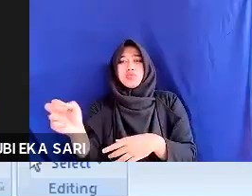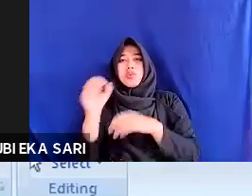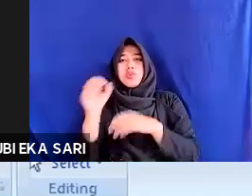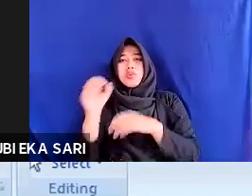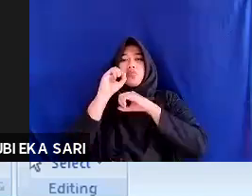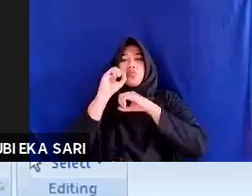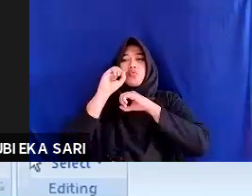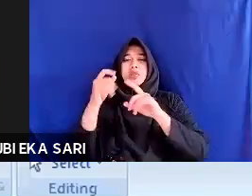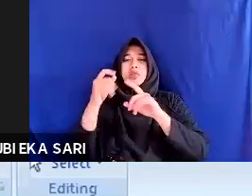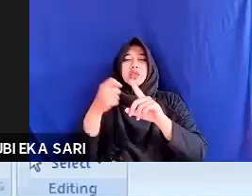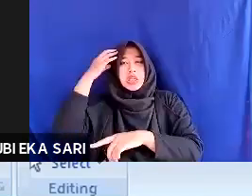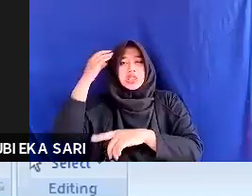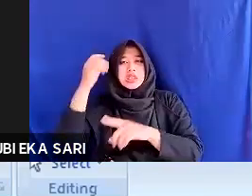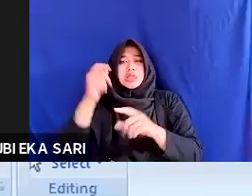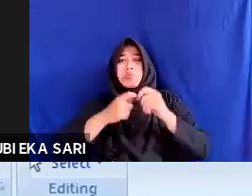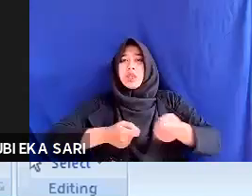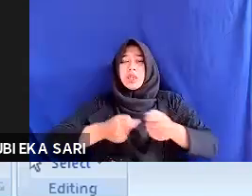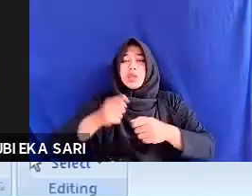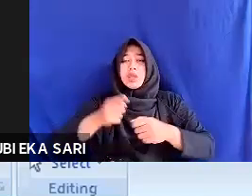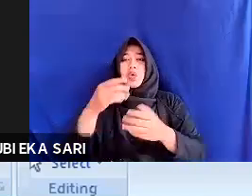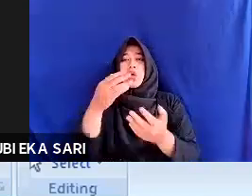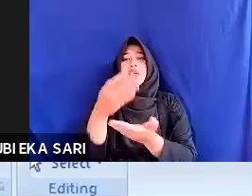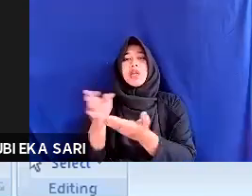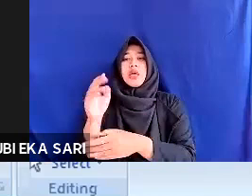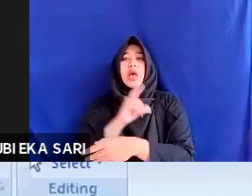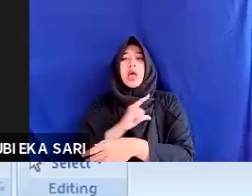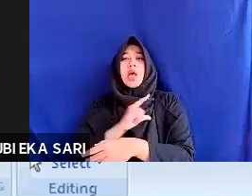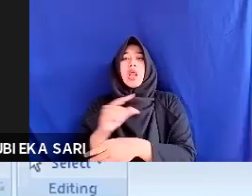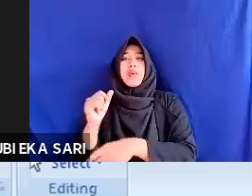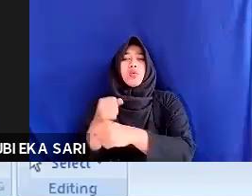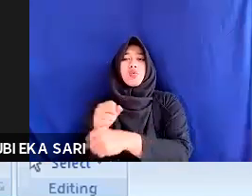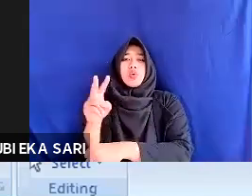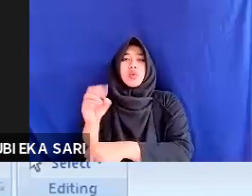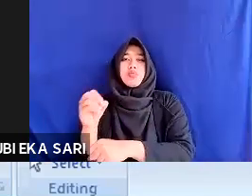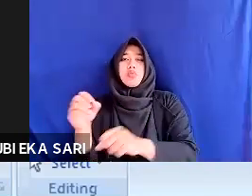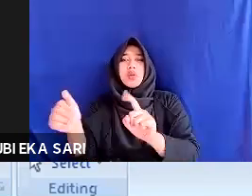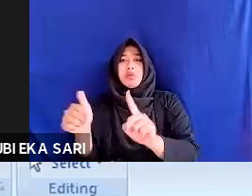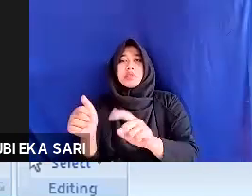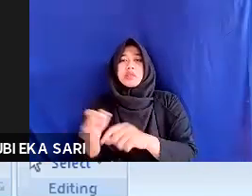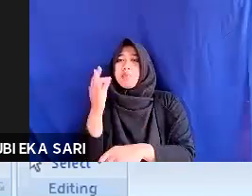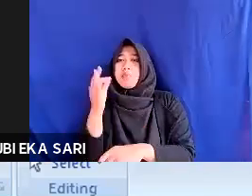dari 2016. Karena saya sendiri juga tidak bisa mendapatkan data itu di website-nya DIY.